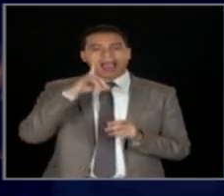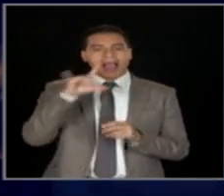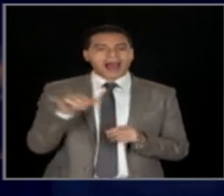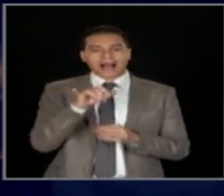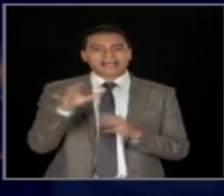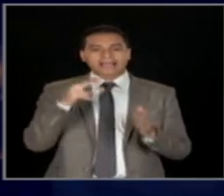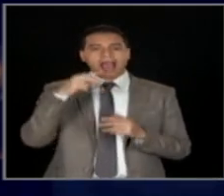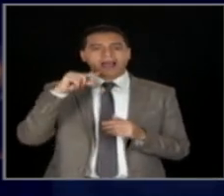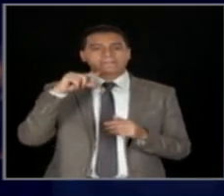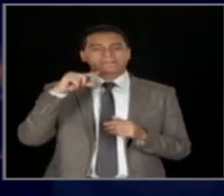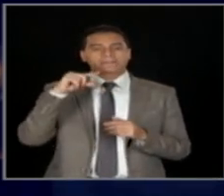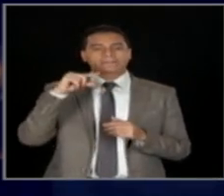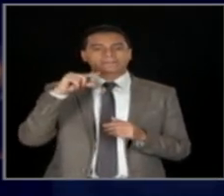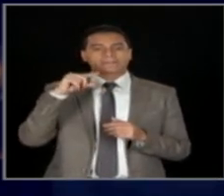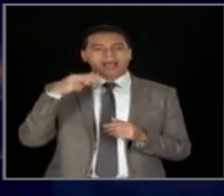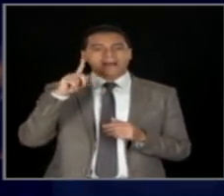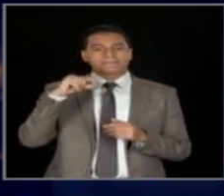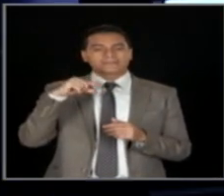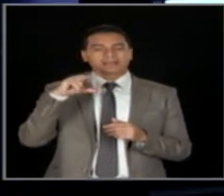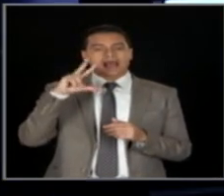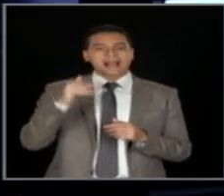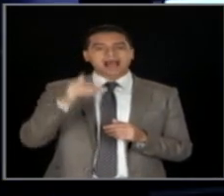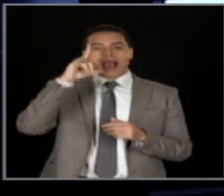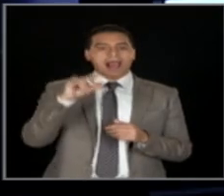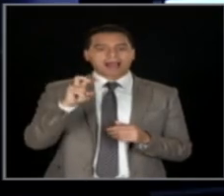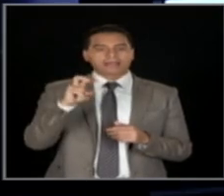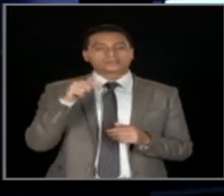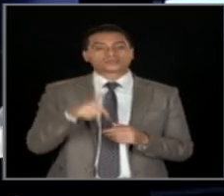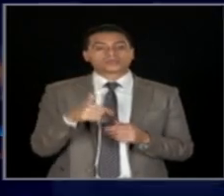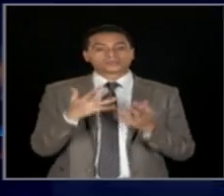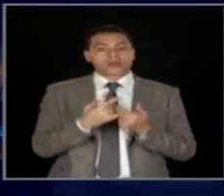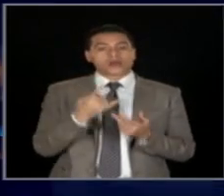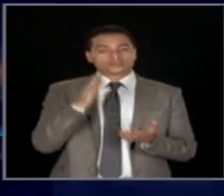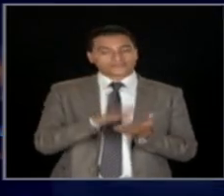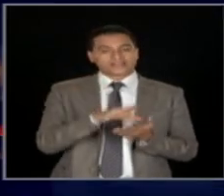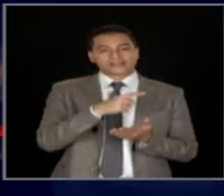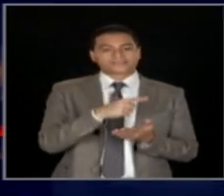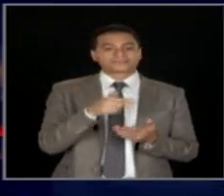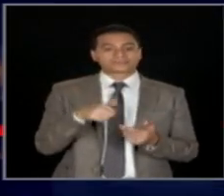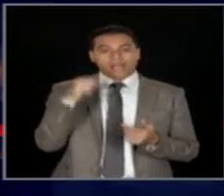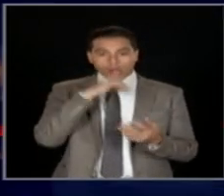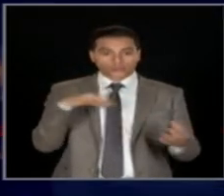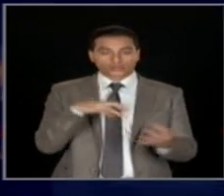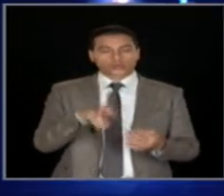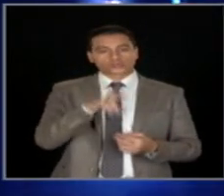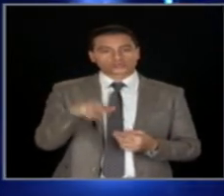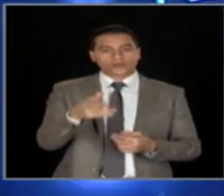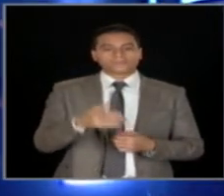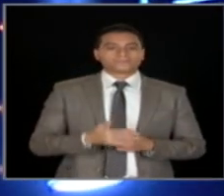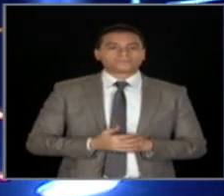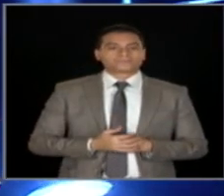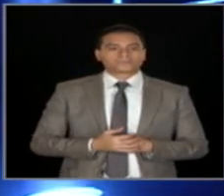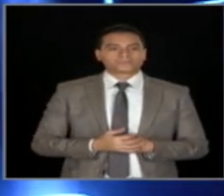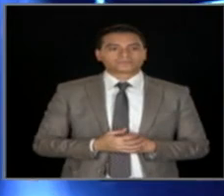علي عبد الخالق. محمد رفعت معاك 10 نقط. أغاني وموسيقى، والسؤال هو